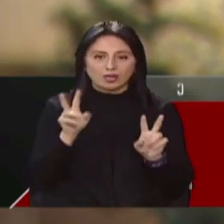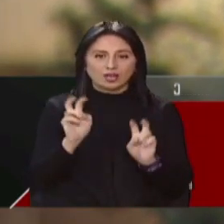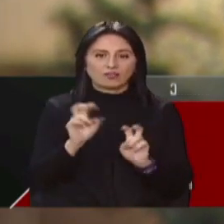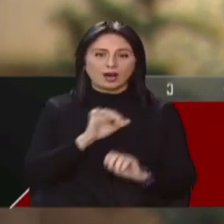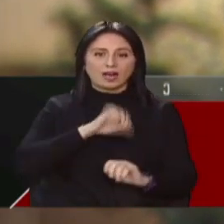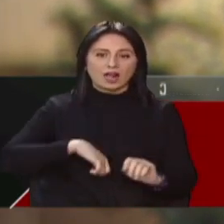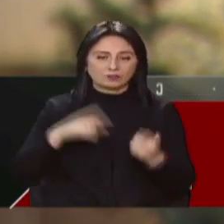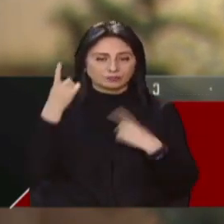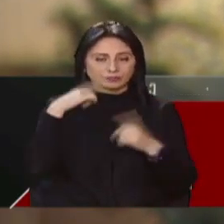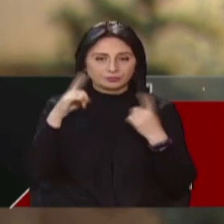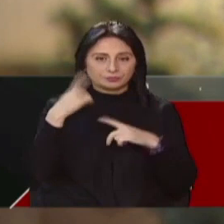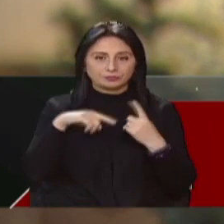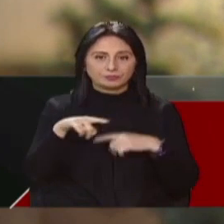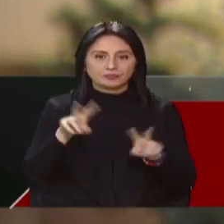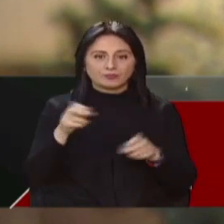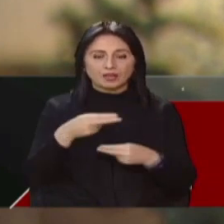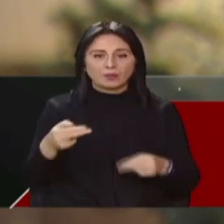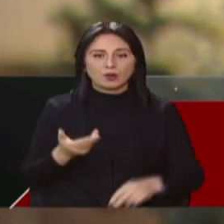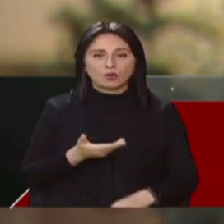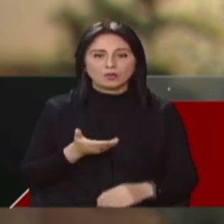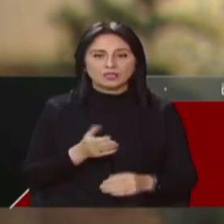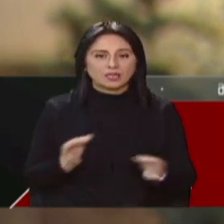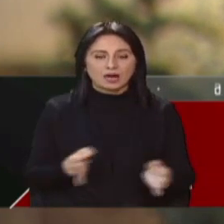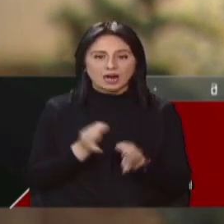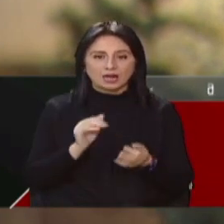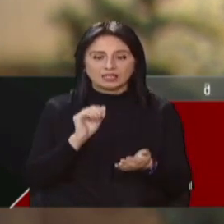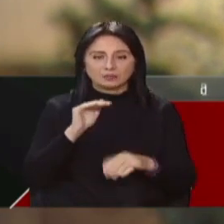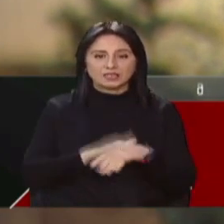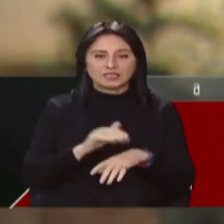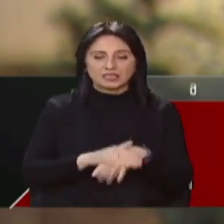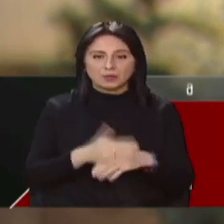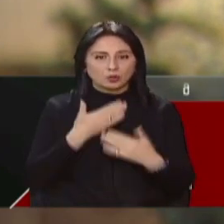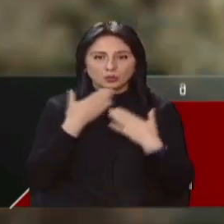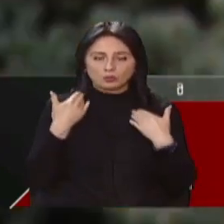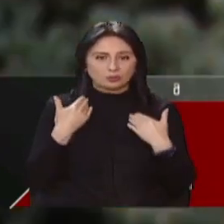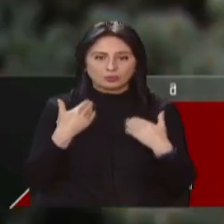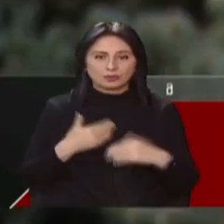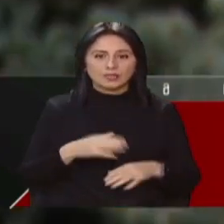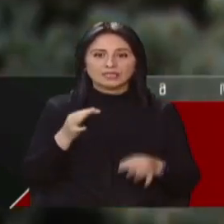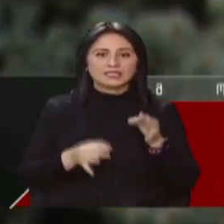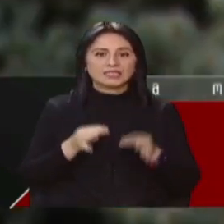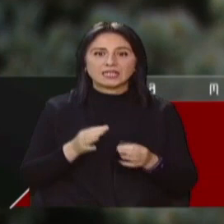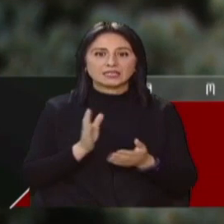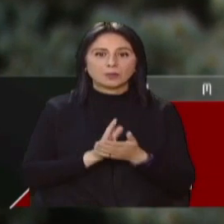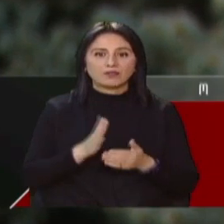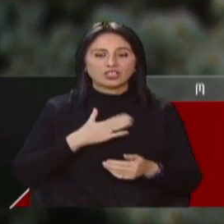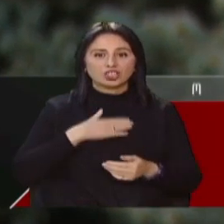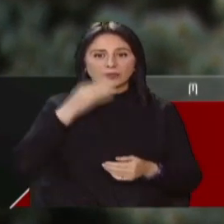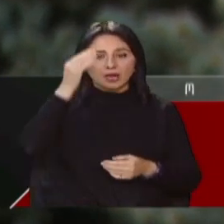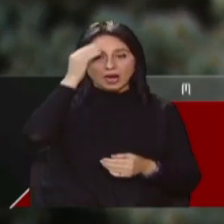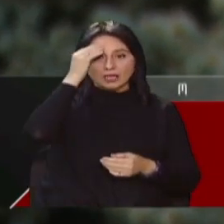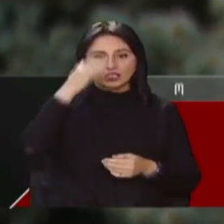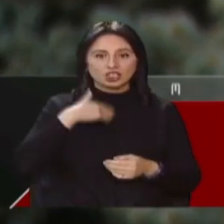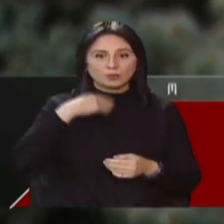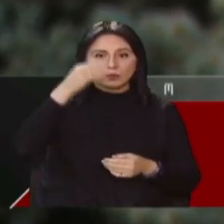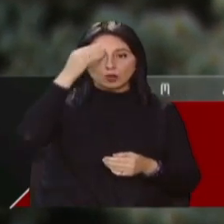წოდებული კლანურების თემა, რომელიც არანაირი მტკიცებულებით და ფაქტებით არ დასტურდება. Სასამართლო არ არის ჩემი აზრით,